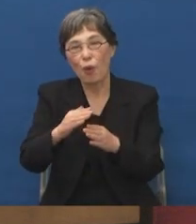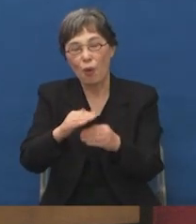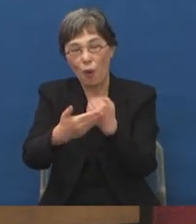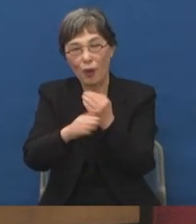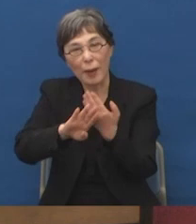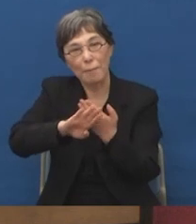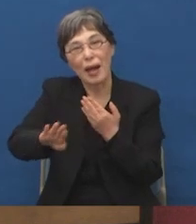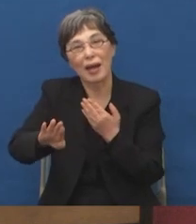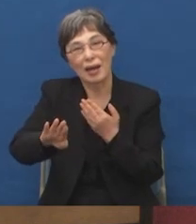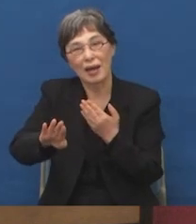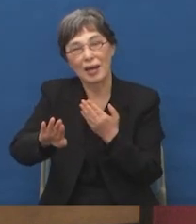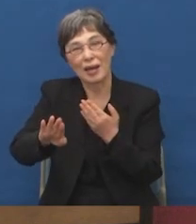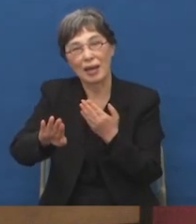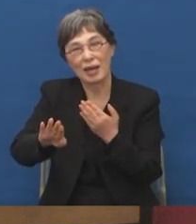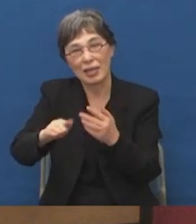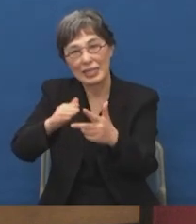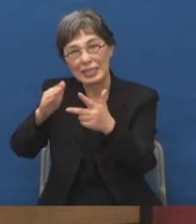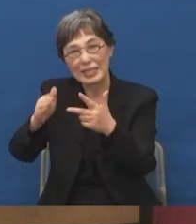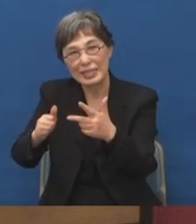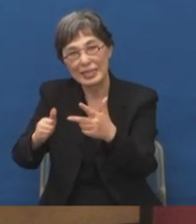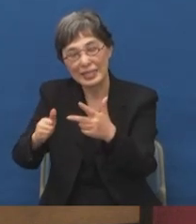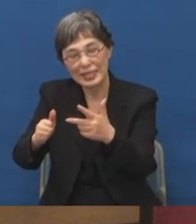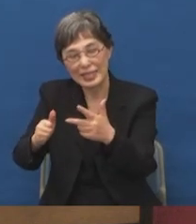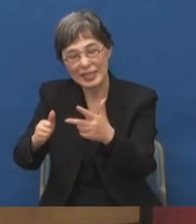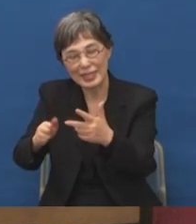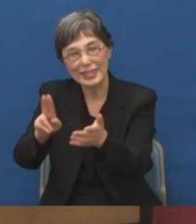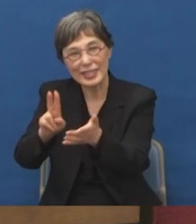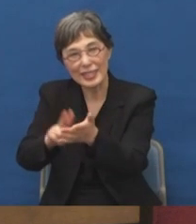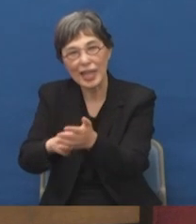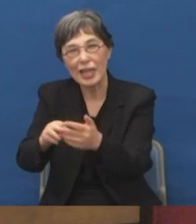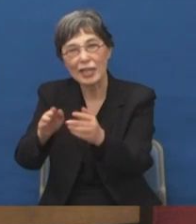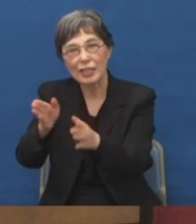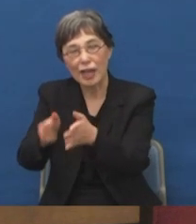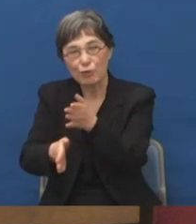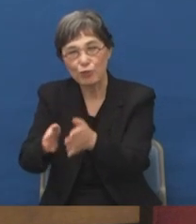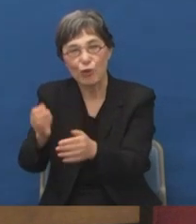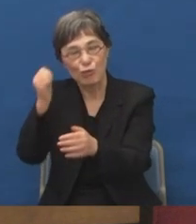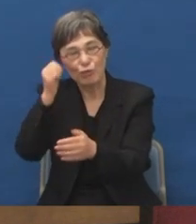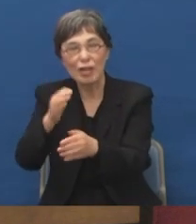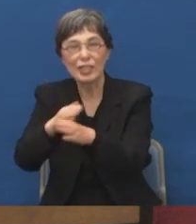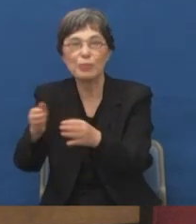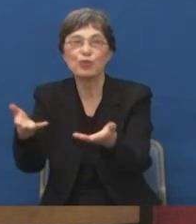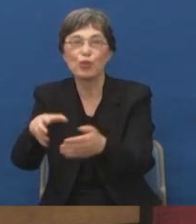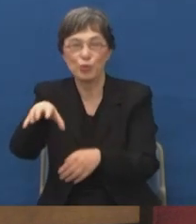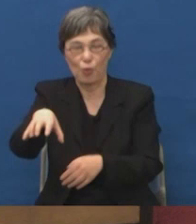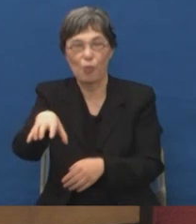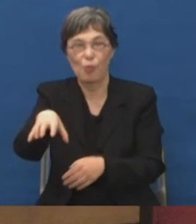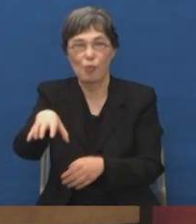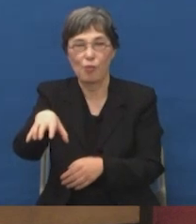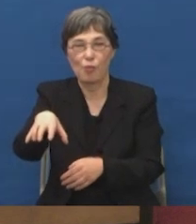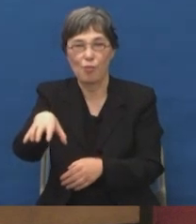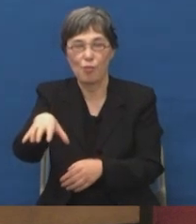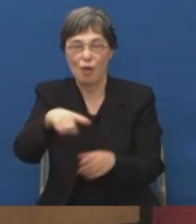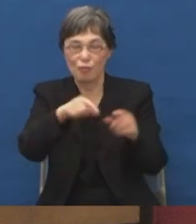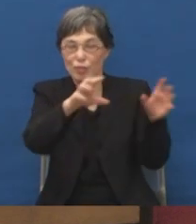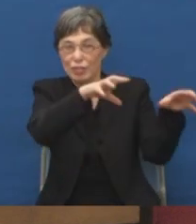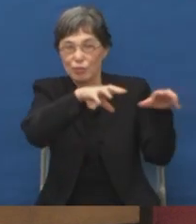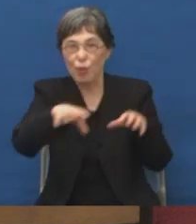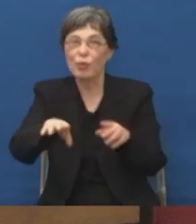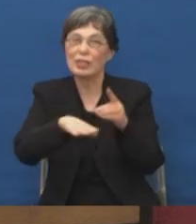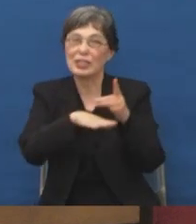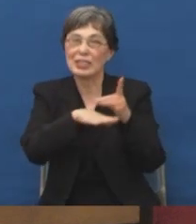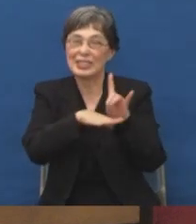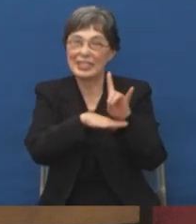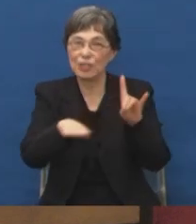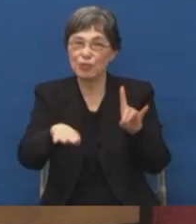である指定通所介護事業所における宿泊サービス事業所に対しても国と同様の基準を本